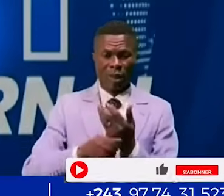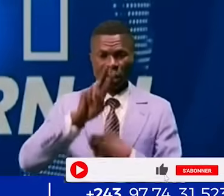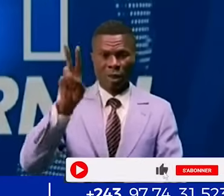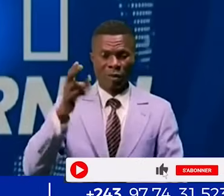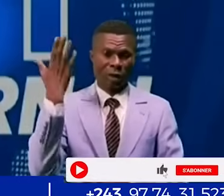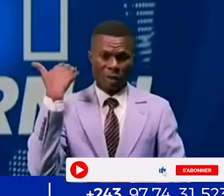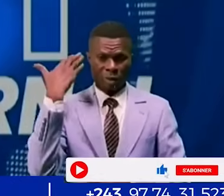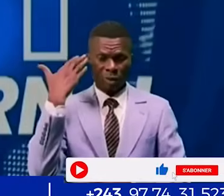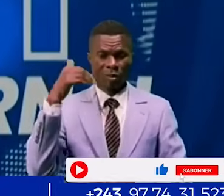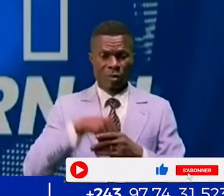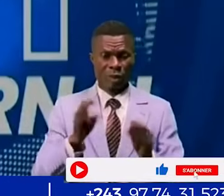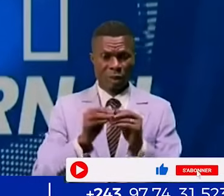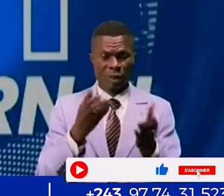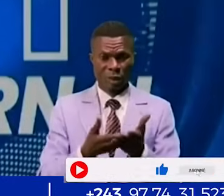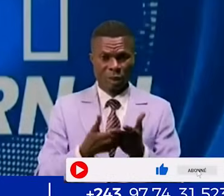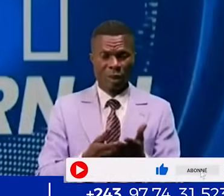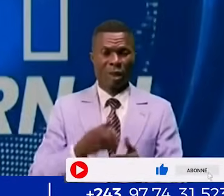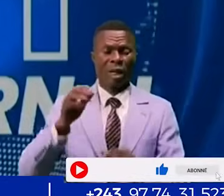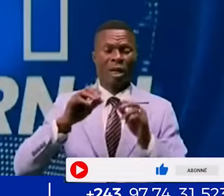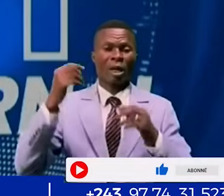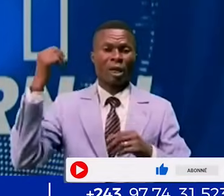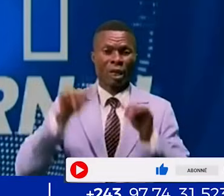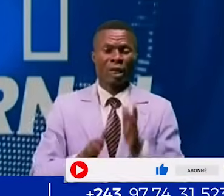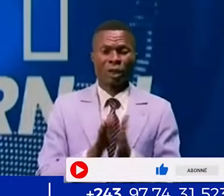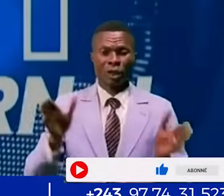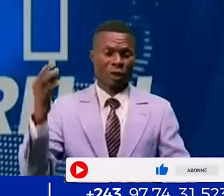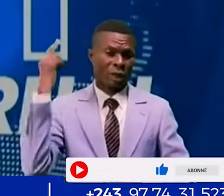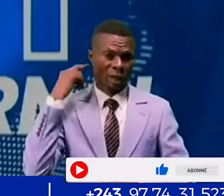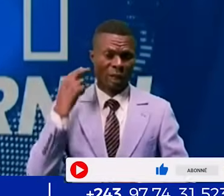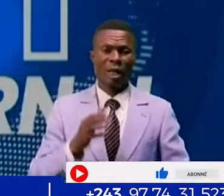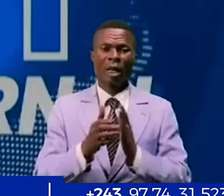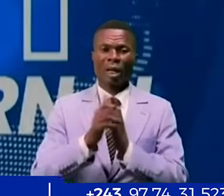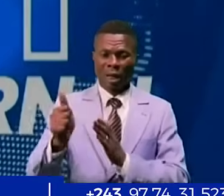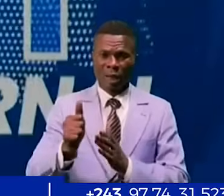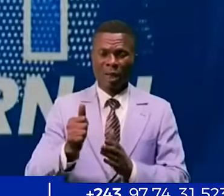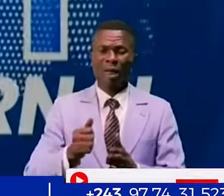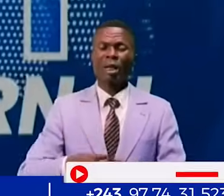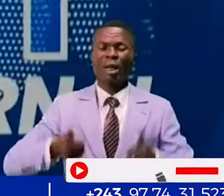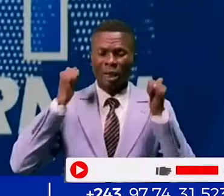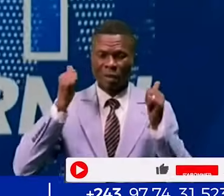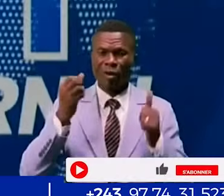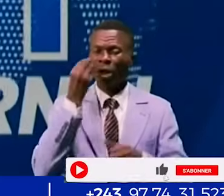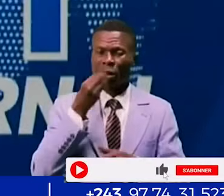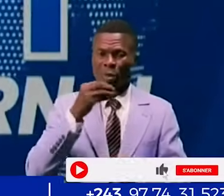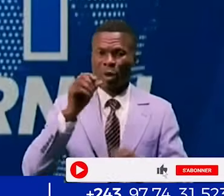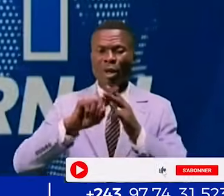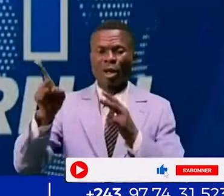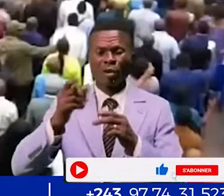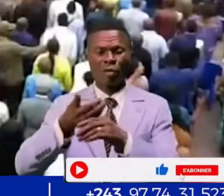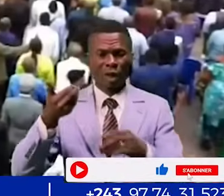vendredi dernier. Au cours de cette rencontre, Augustin Kabuya en a profité donc pour qualifier les propos de l'opposant Franck Diongo de fuite en